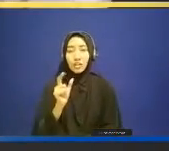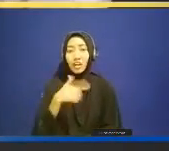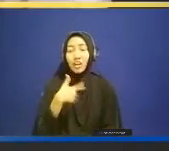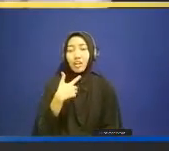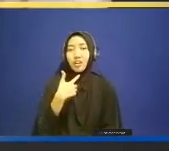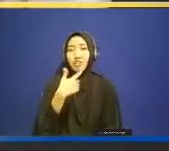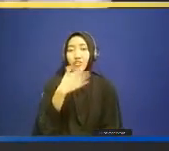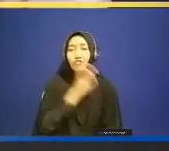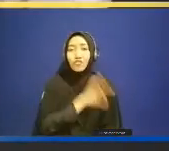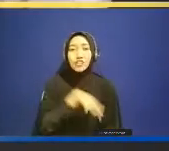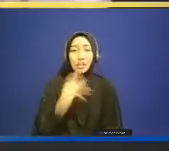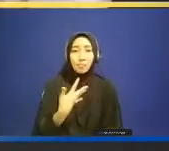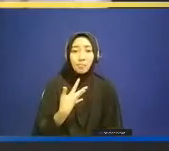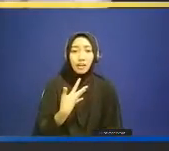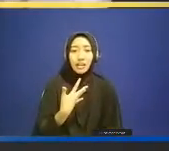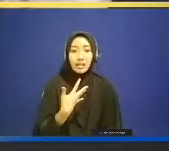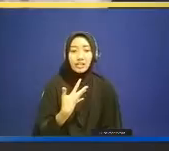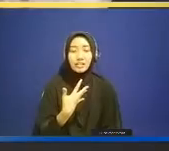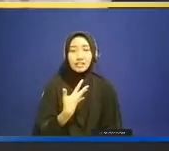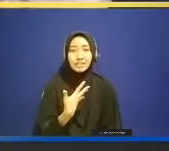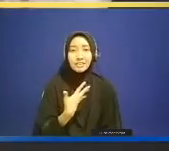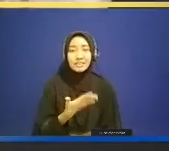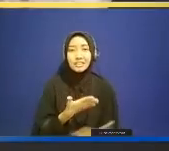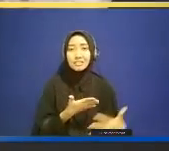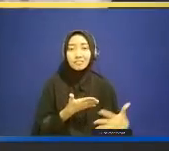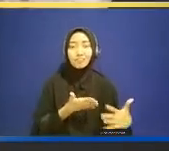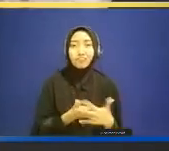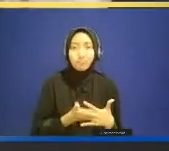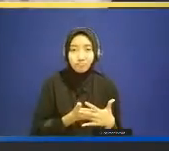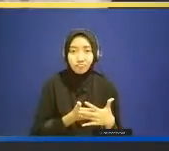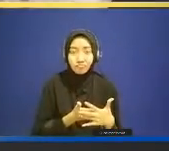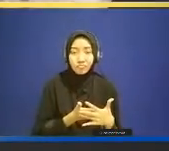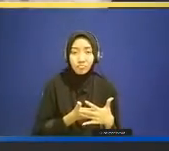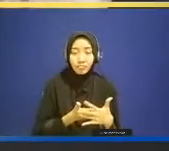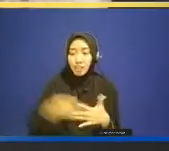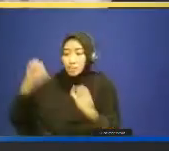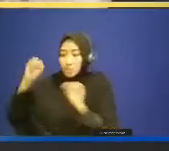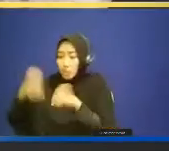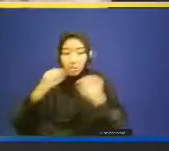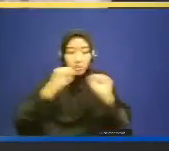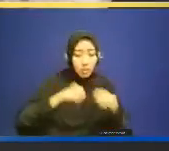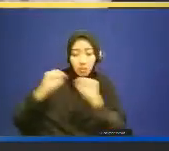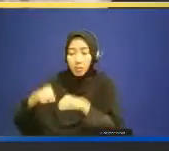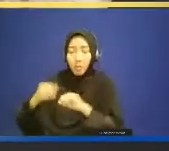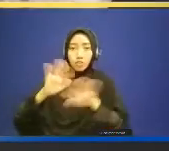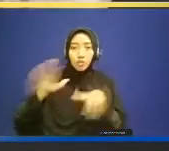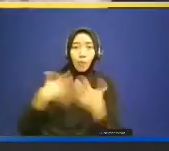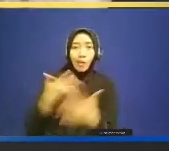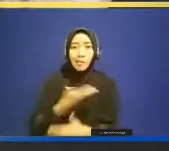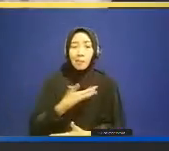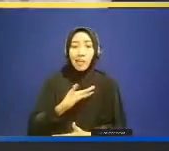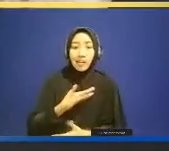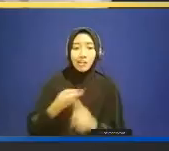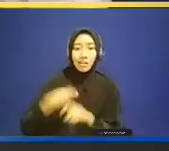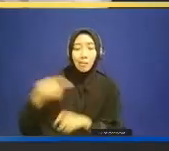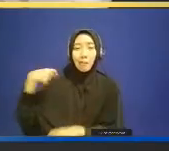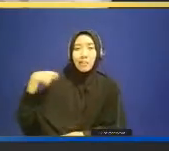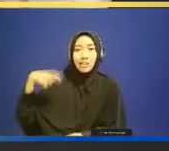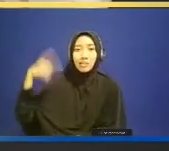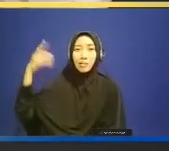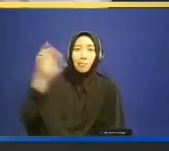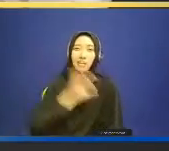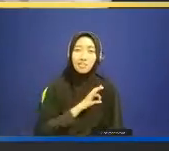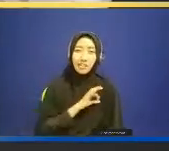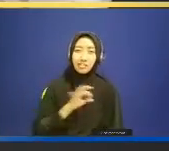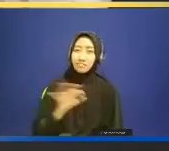polusinya adalah rem ya rembukan mengiyakan semua yang diinginkan oleh para menteri dan Presiden